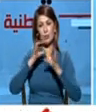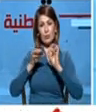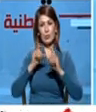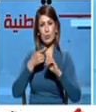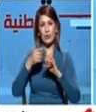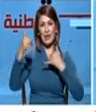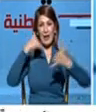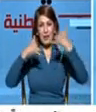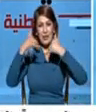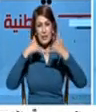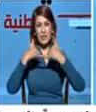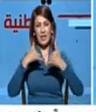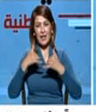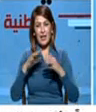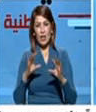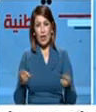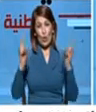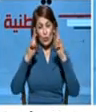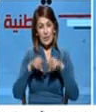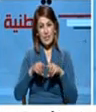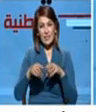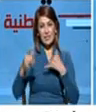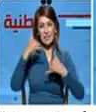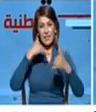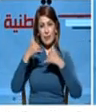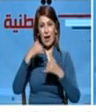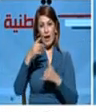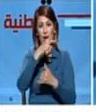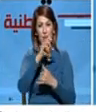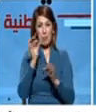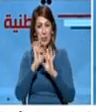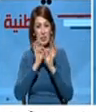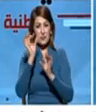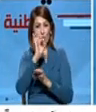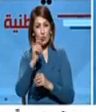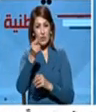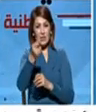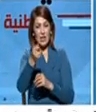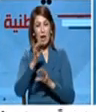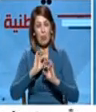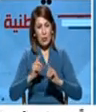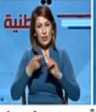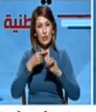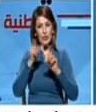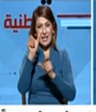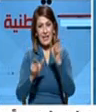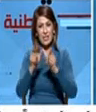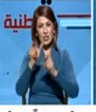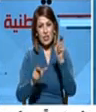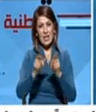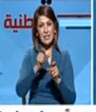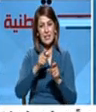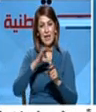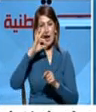الخدمه المجال الخدمه الهاتفيه المجانيه ووضعوها مشغلي الاتصالات على ذمه ال المواطنين